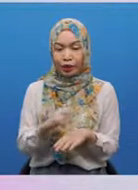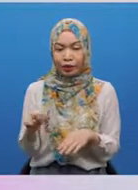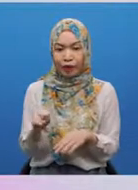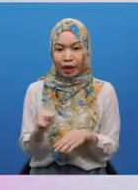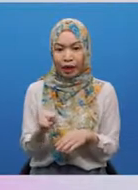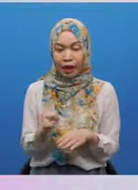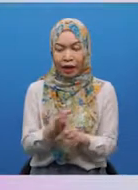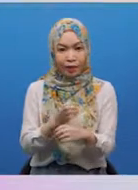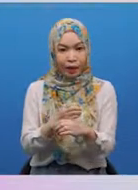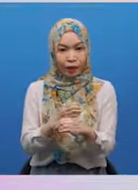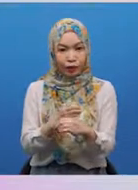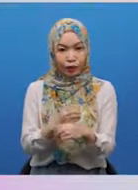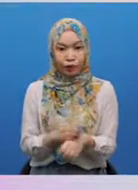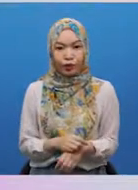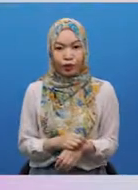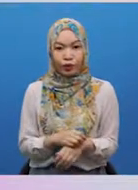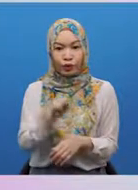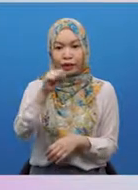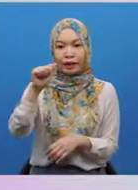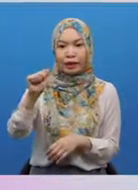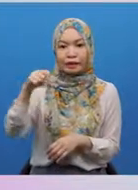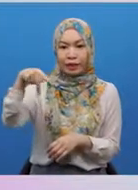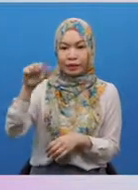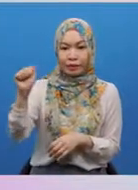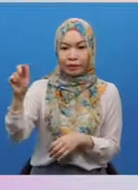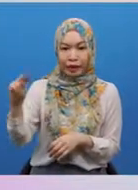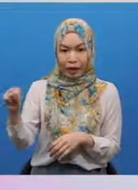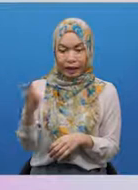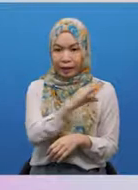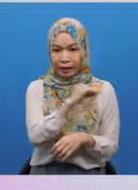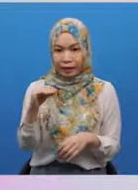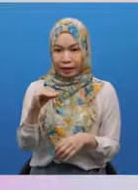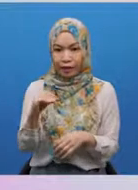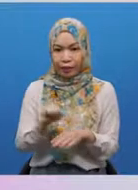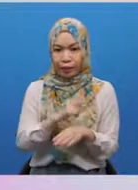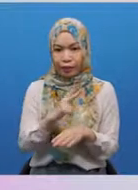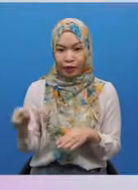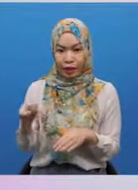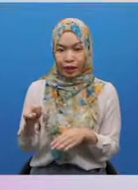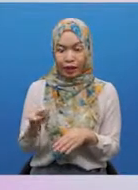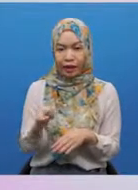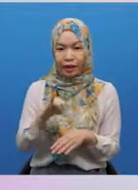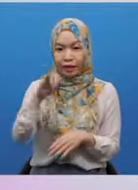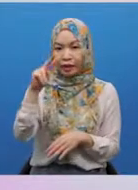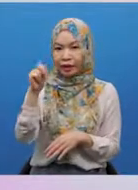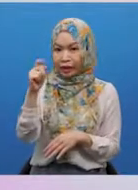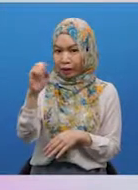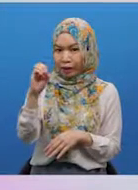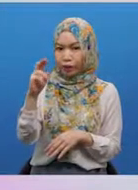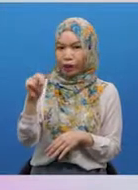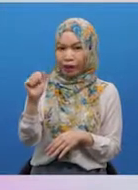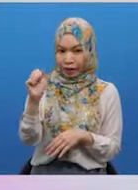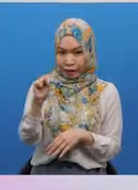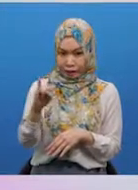sapaan, gelaran dan rujukan kehormat dan penggunaan intonasi dan gaya.